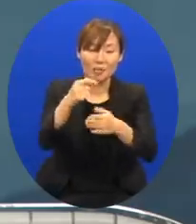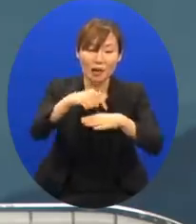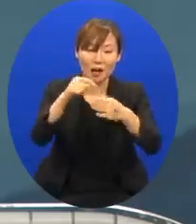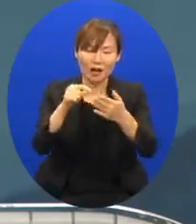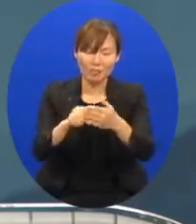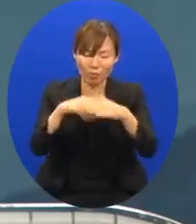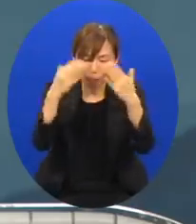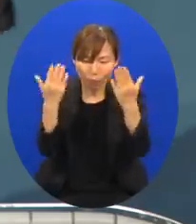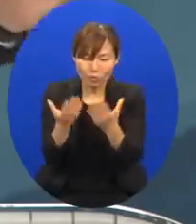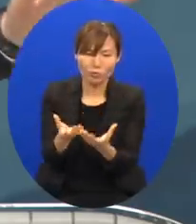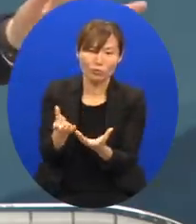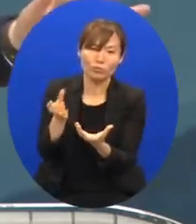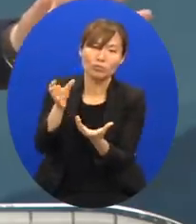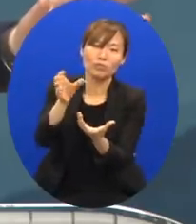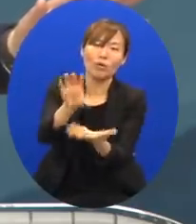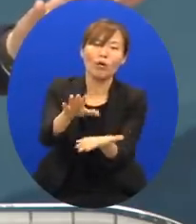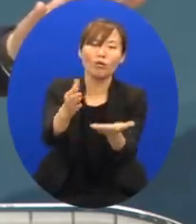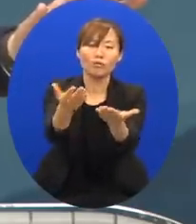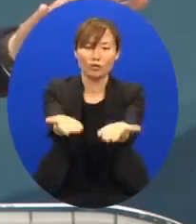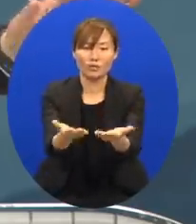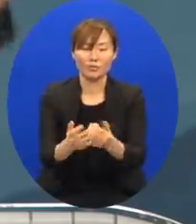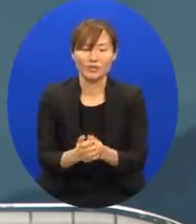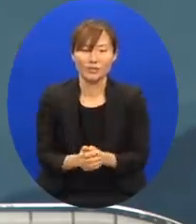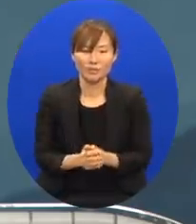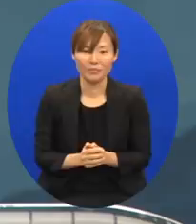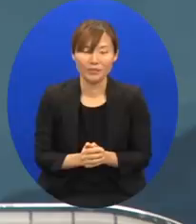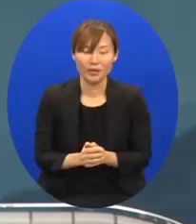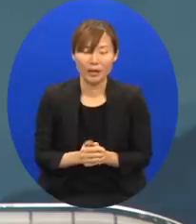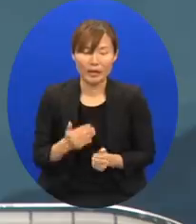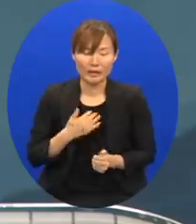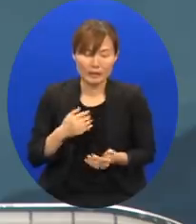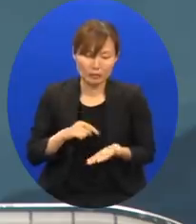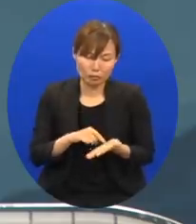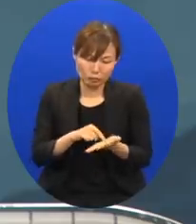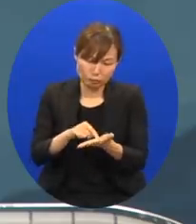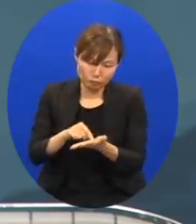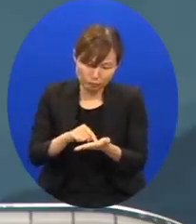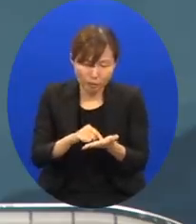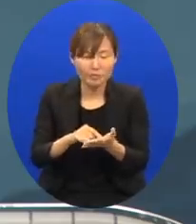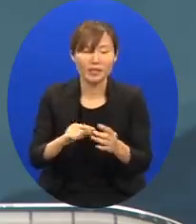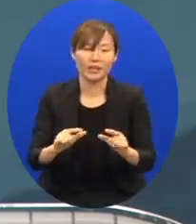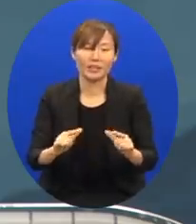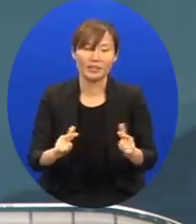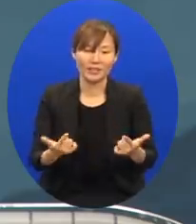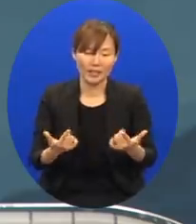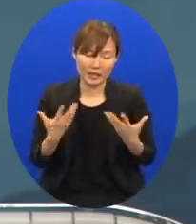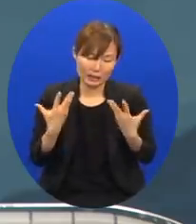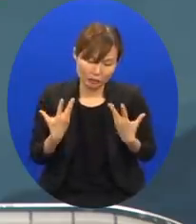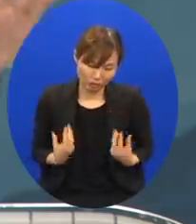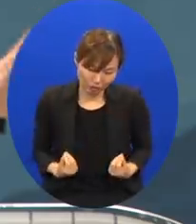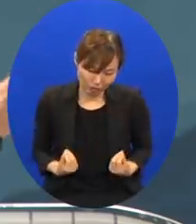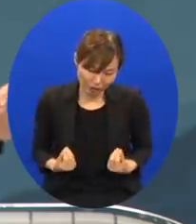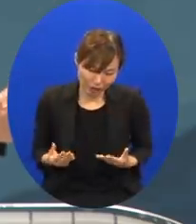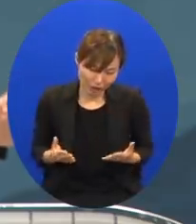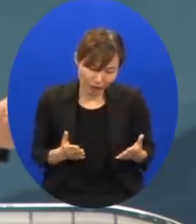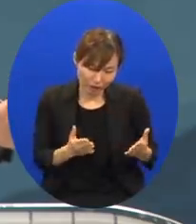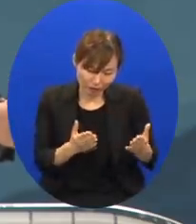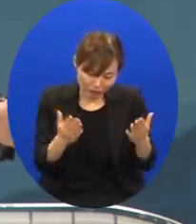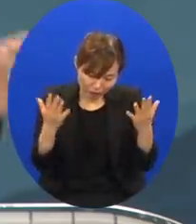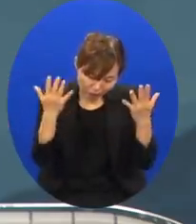그래서 절대 우리는 혼자가 아니에요 아무리 막막하고 아무리 절망적이고 아무리 길이 없어 보여도 그렇지